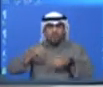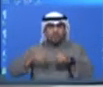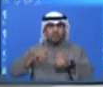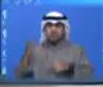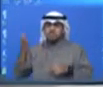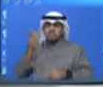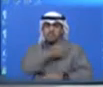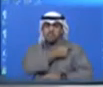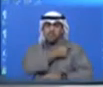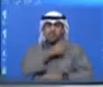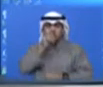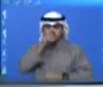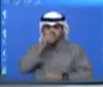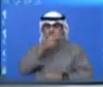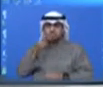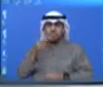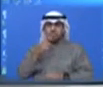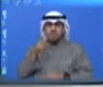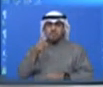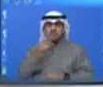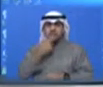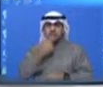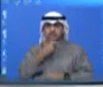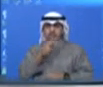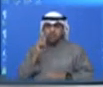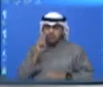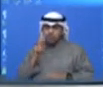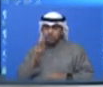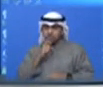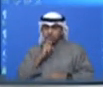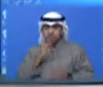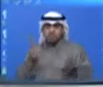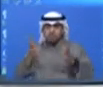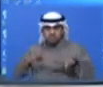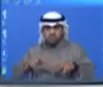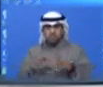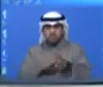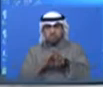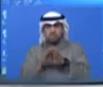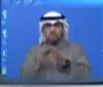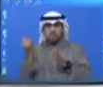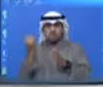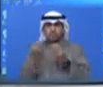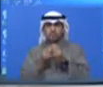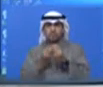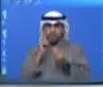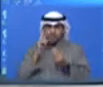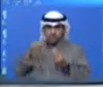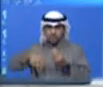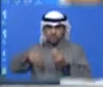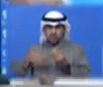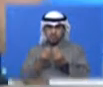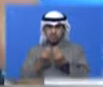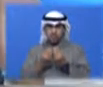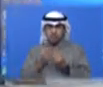ضمن تطويرنا. الأساس اللي ننطلق منه أيضا أنه بمعنى أن في شيء بالواقع يكون هو أساس وفي